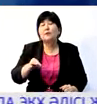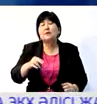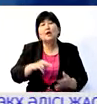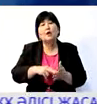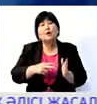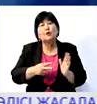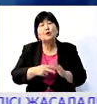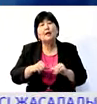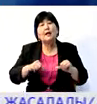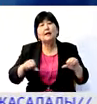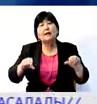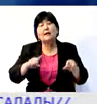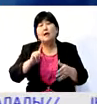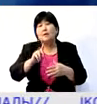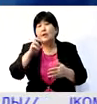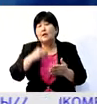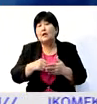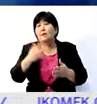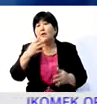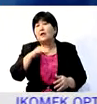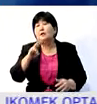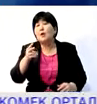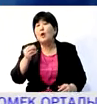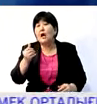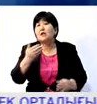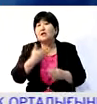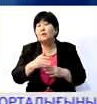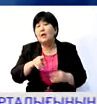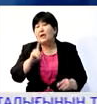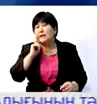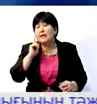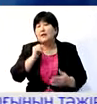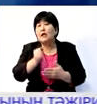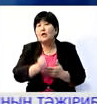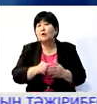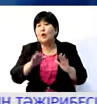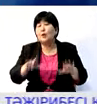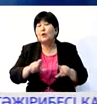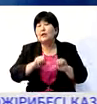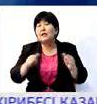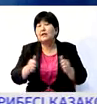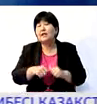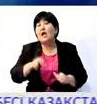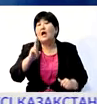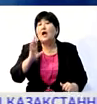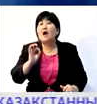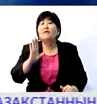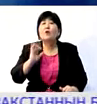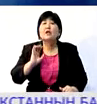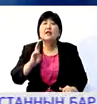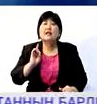жобалық кеңсе аясында жергілікті бюджеттен 5 миллион теңге қаржы бөлініп, жастар ресурстық орталығының жанынан коворкинг орталығы